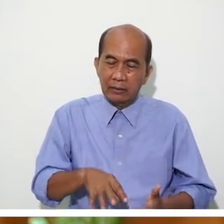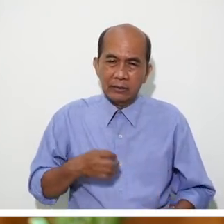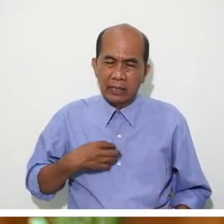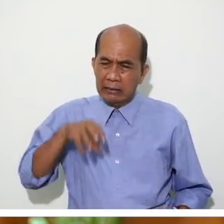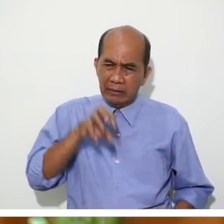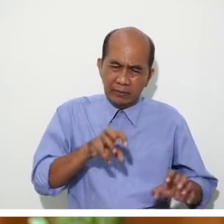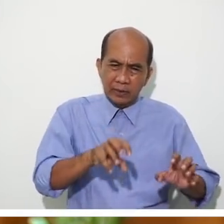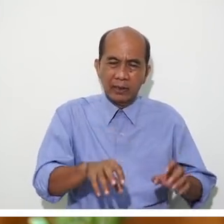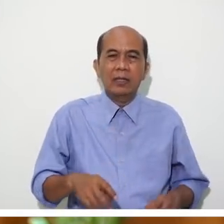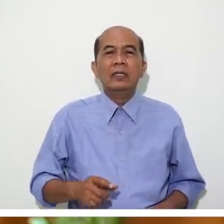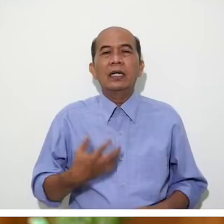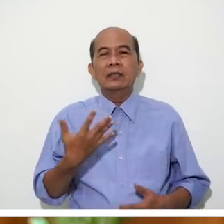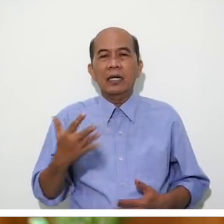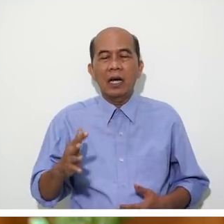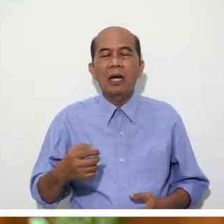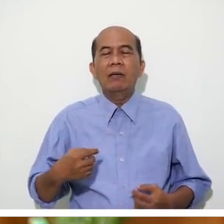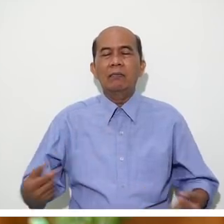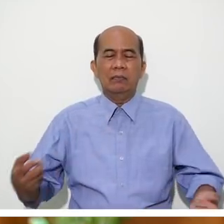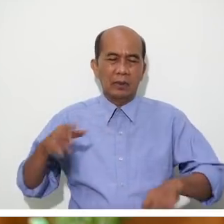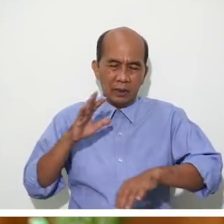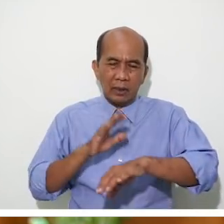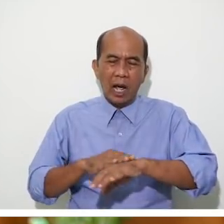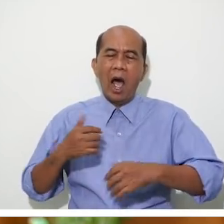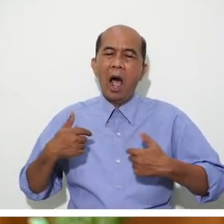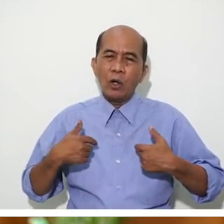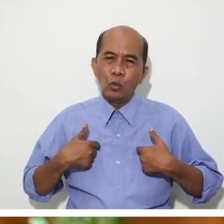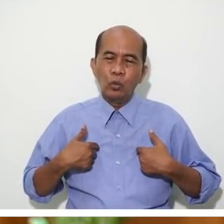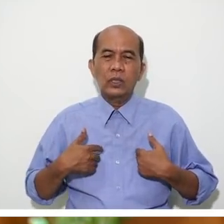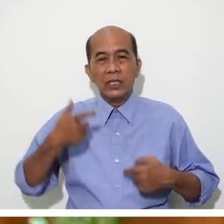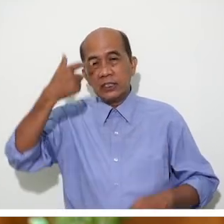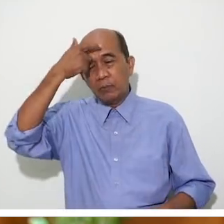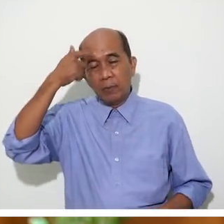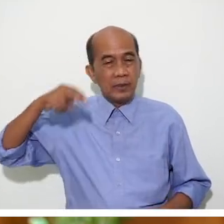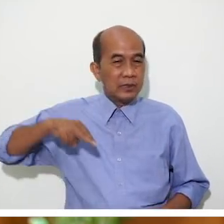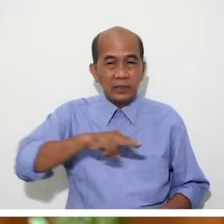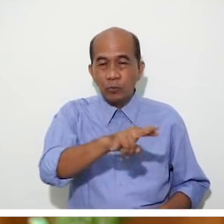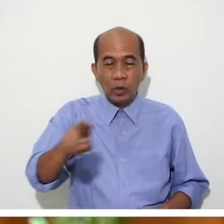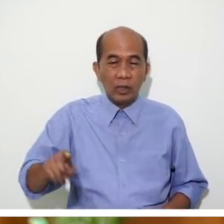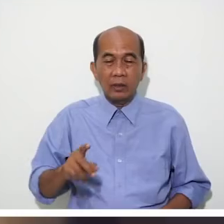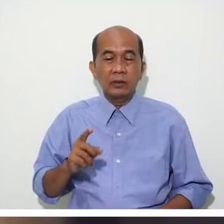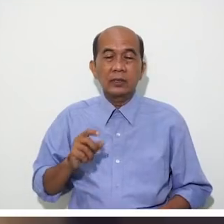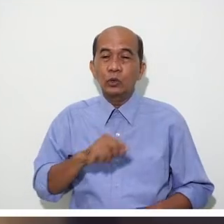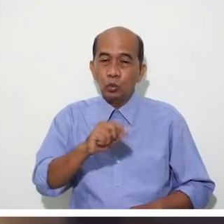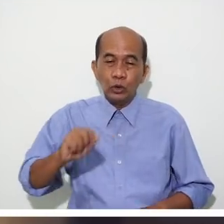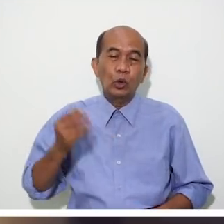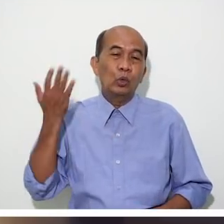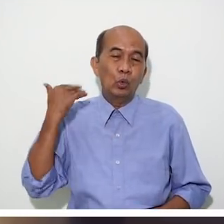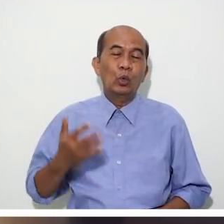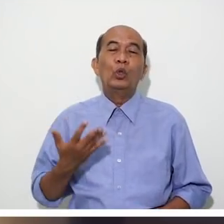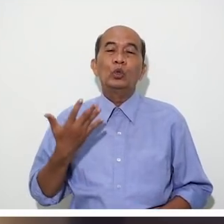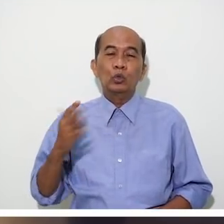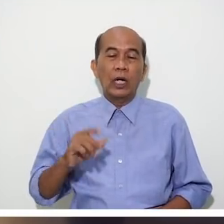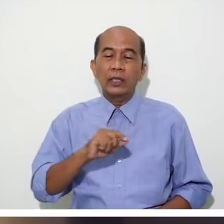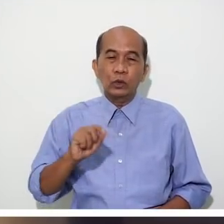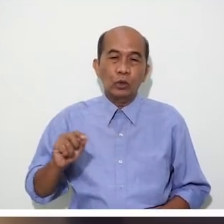mencerca engkau telah mengenai aku. Sebab segala sesuatu yang ditulis dahulu telah ditulis